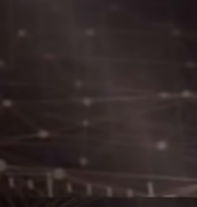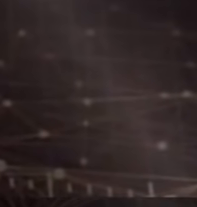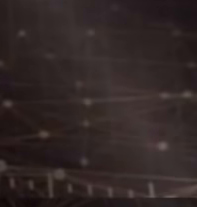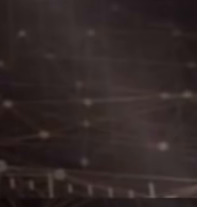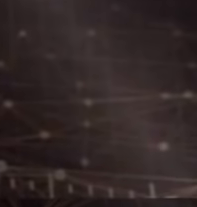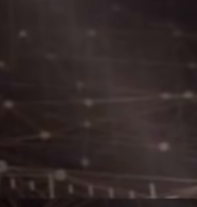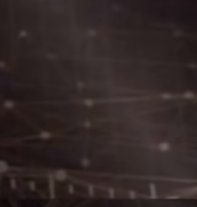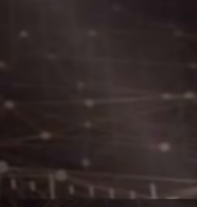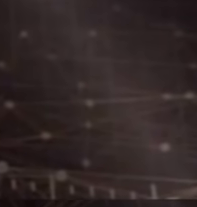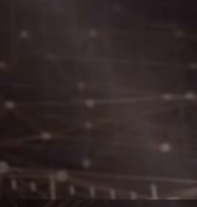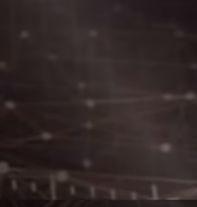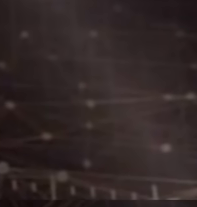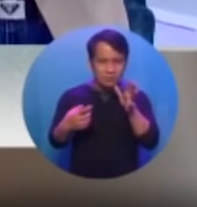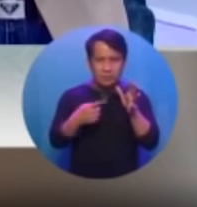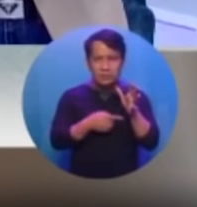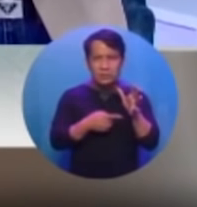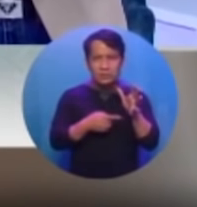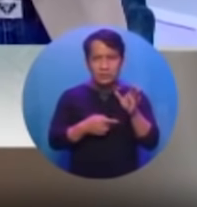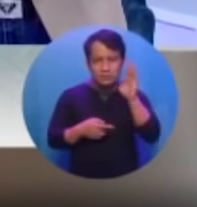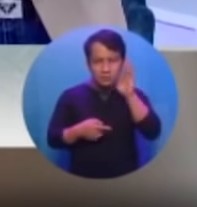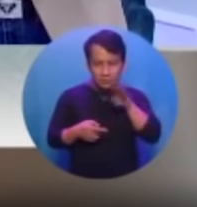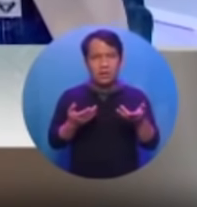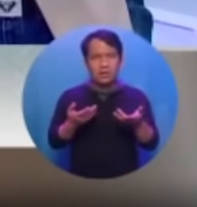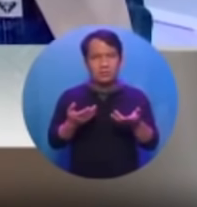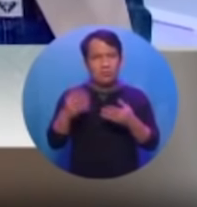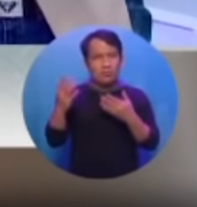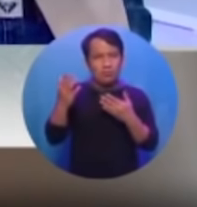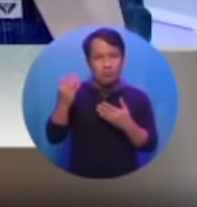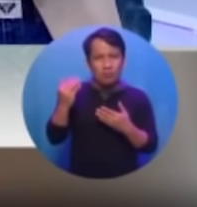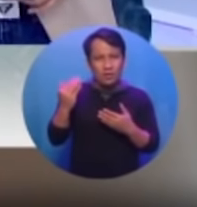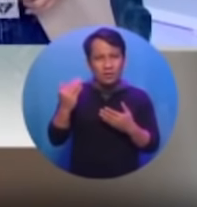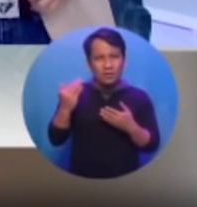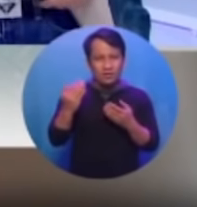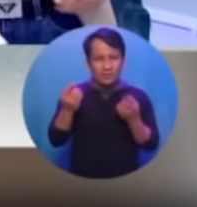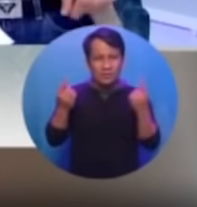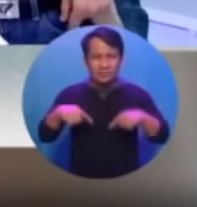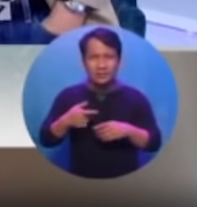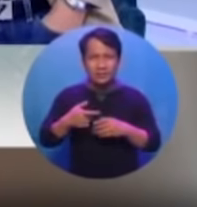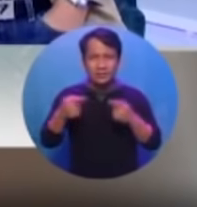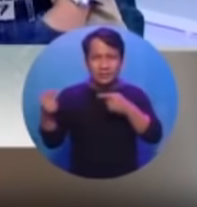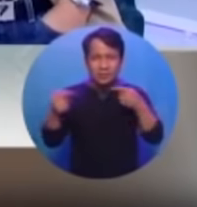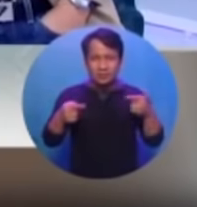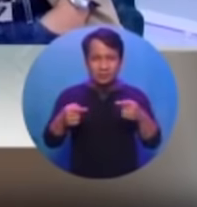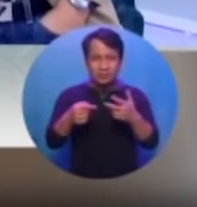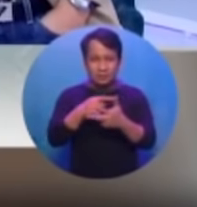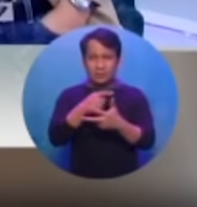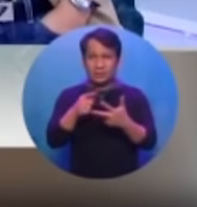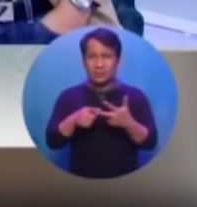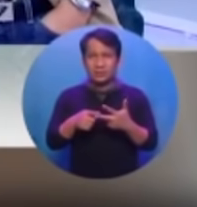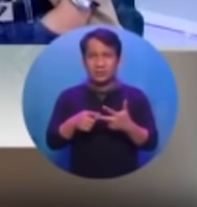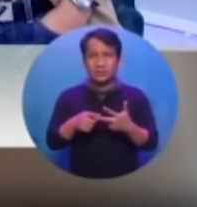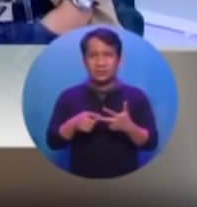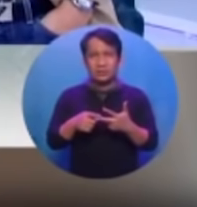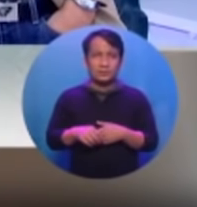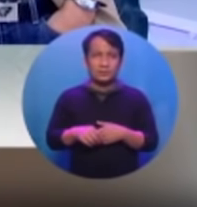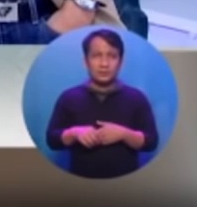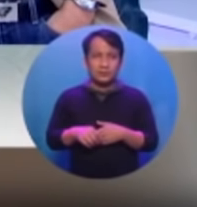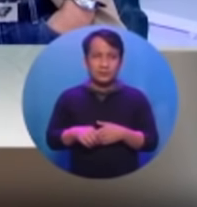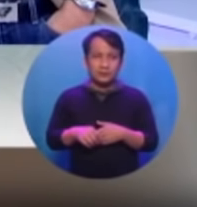saka yung nanay nyo at kapatid nyo, bakit po napunta sa ganong sitwasyon yung tatlo? Sir, ganito po yun,